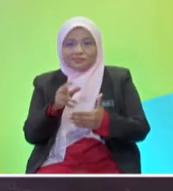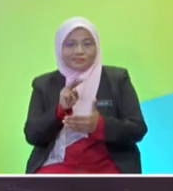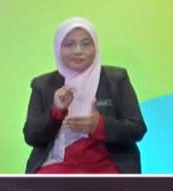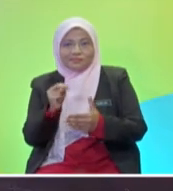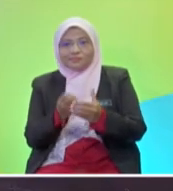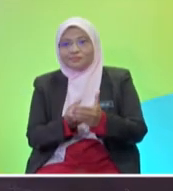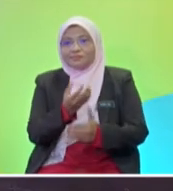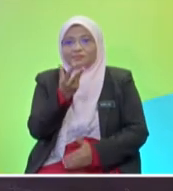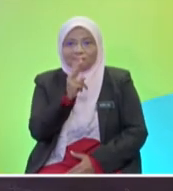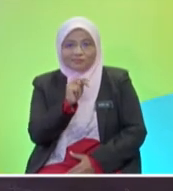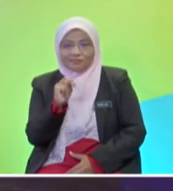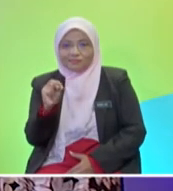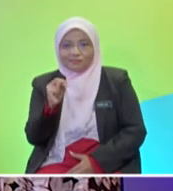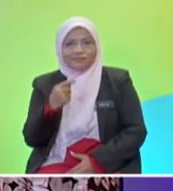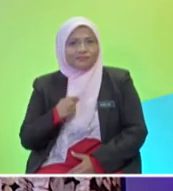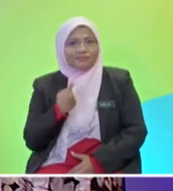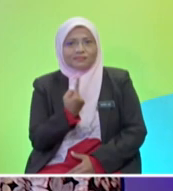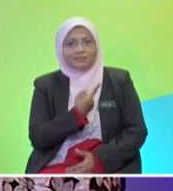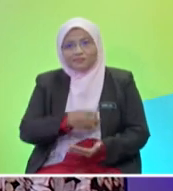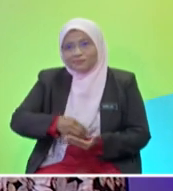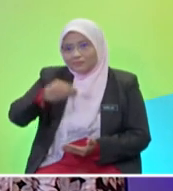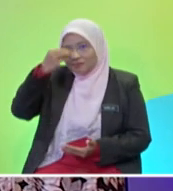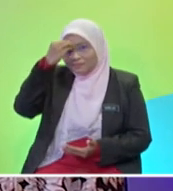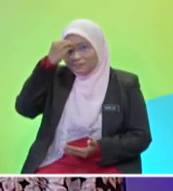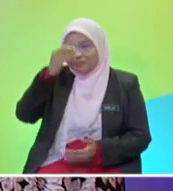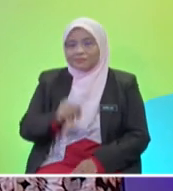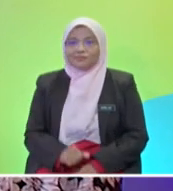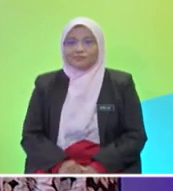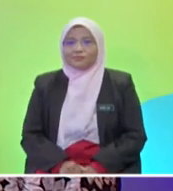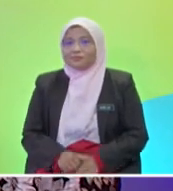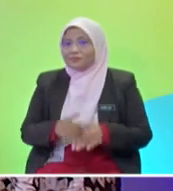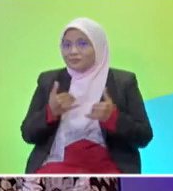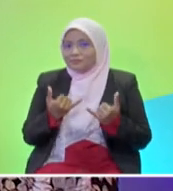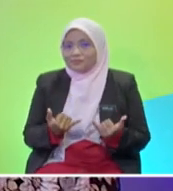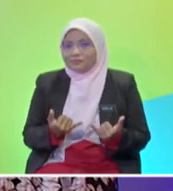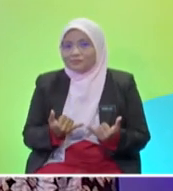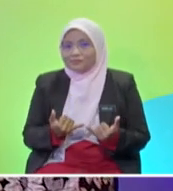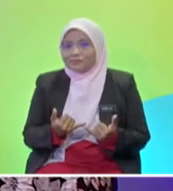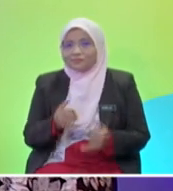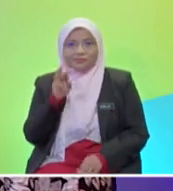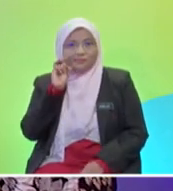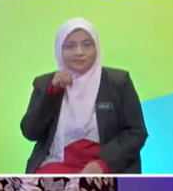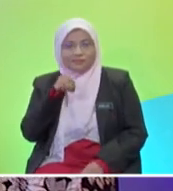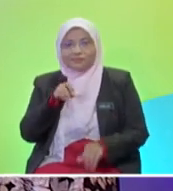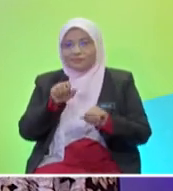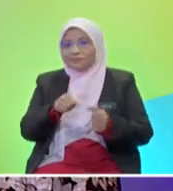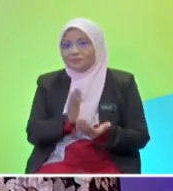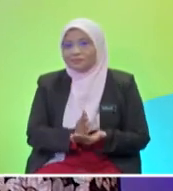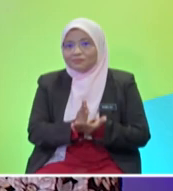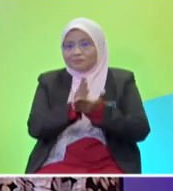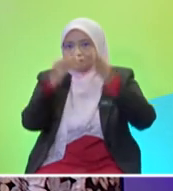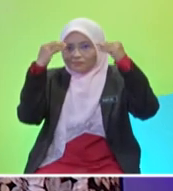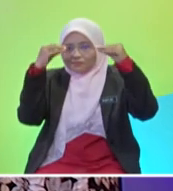dah belajar satu persatu fungsi dia. Okey, jadi Mira boleh tak bantu cikgu untuk